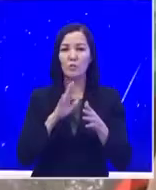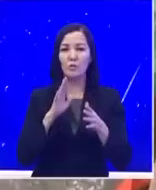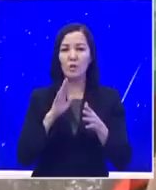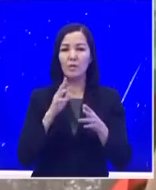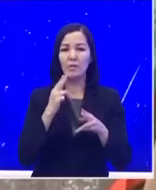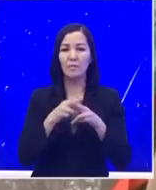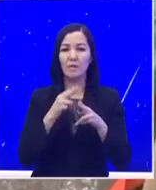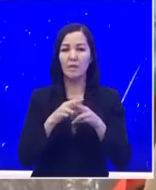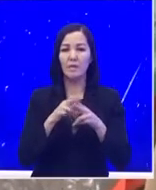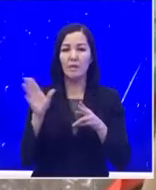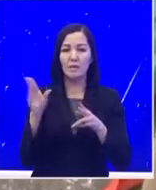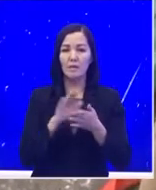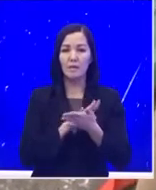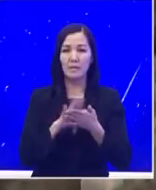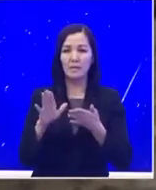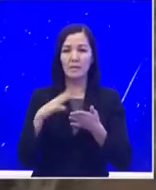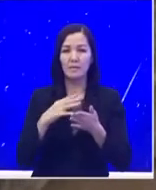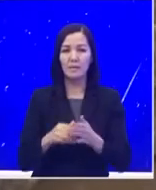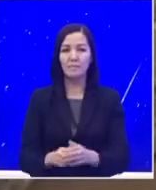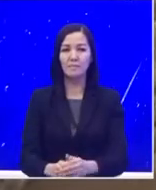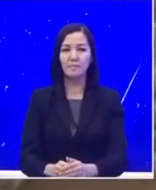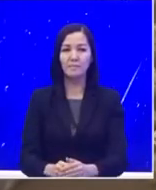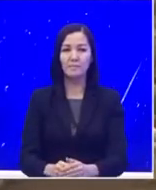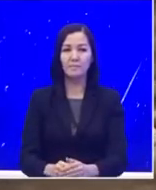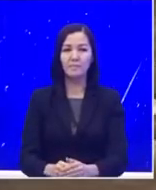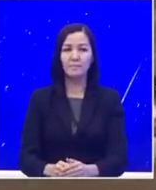мен қалдықтардан тазартты.